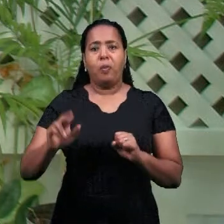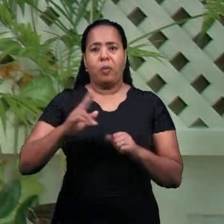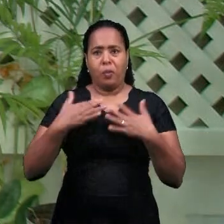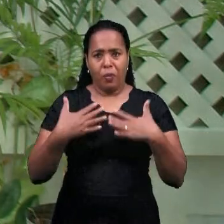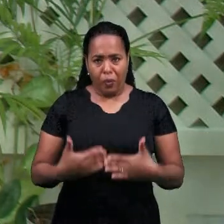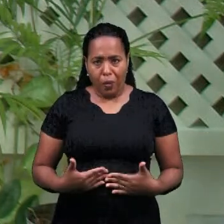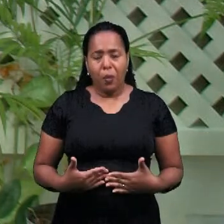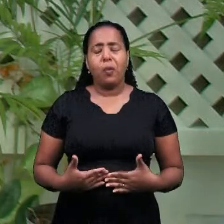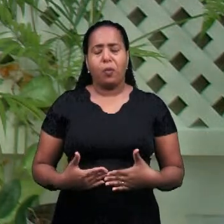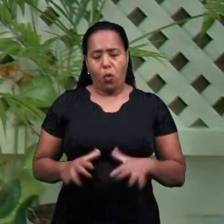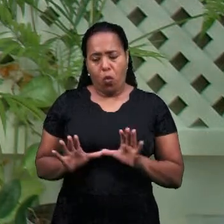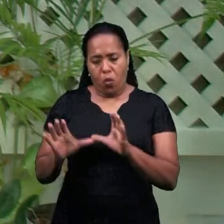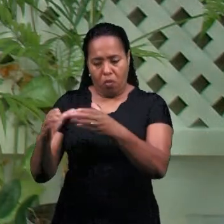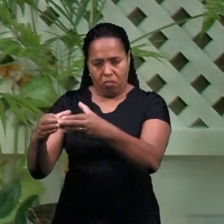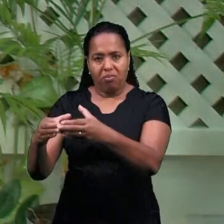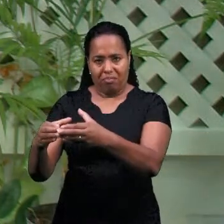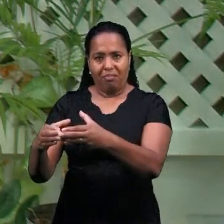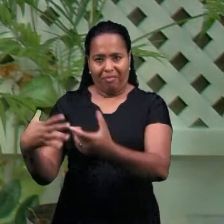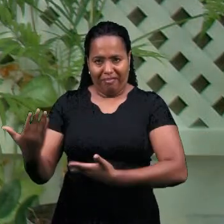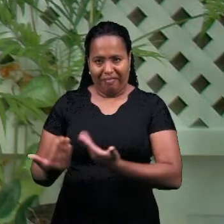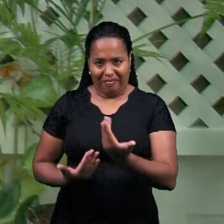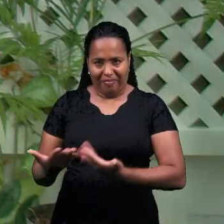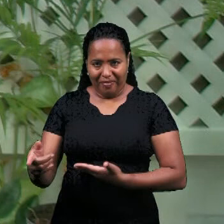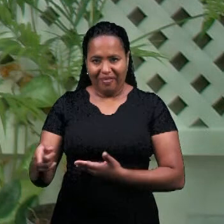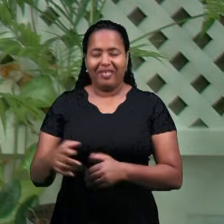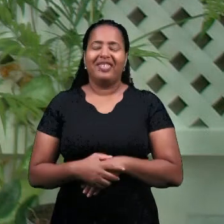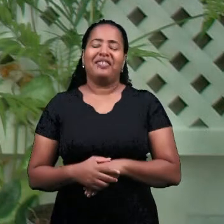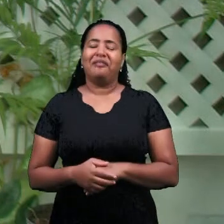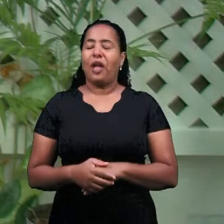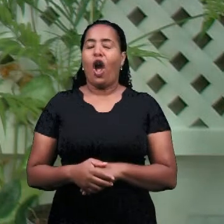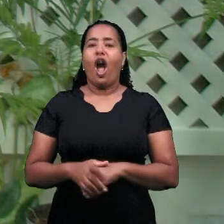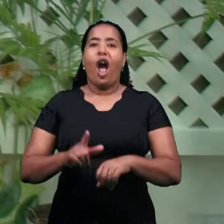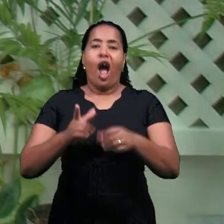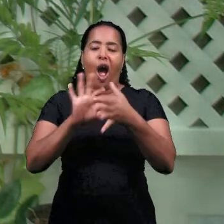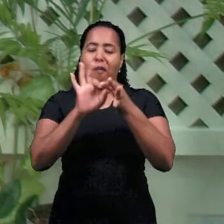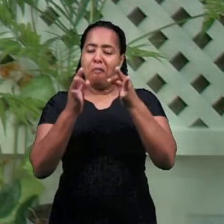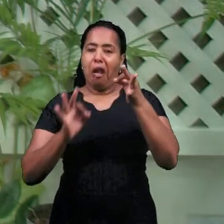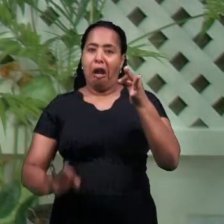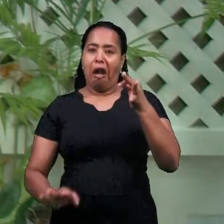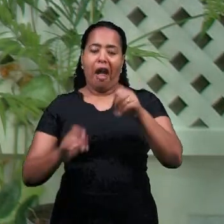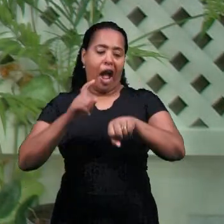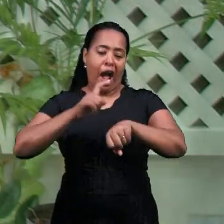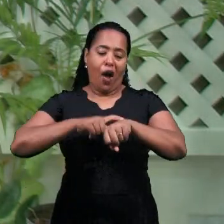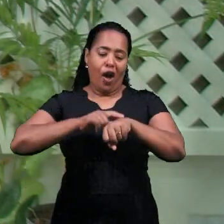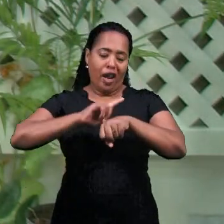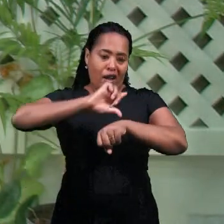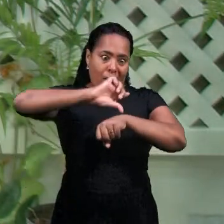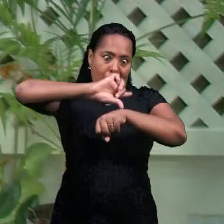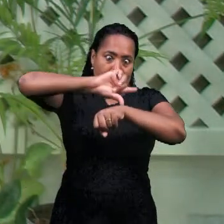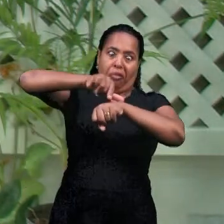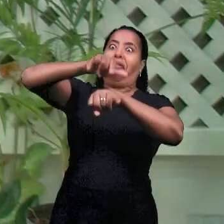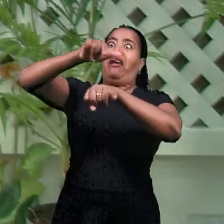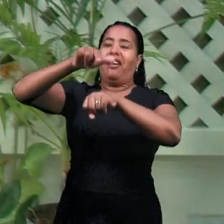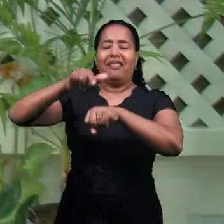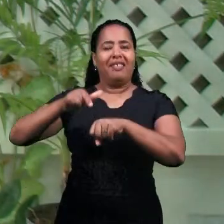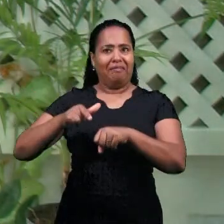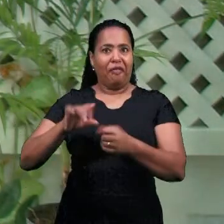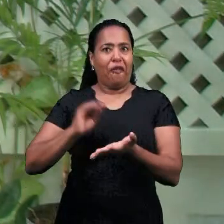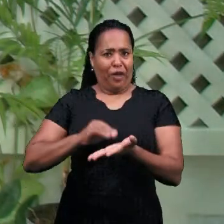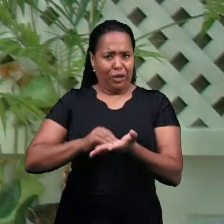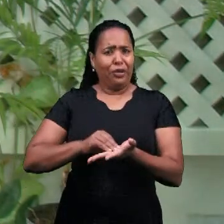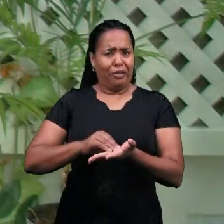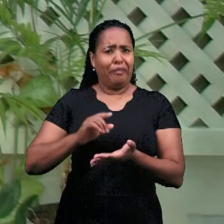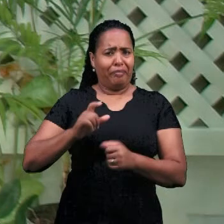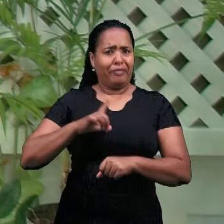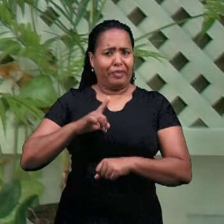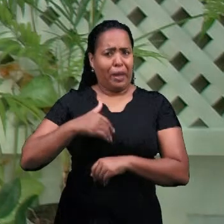donc j'ai dépassé le temps ici avec beaucoup de satisfaction. Mais j'ai beaucoup de choses à dire aux frères et sœurs. Mes frères, ainsi